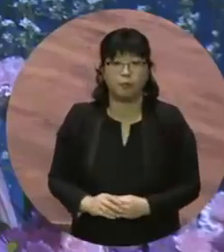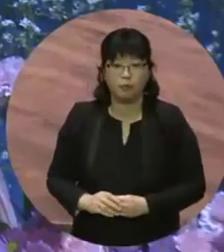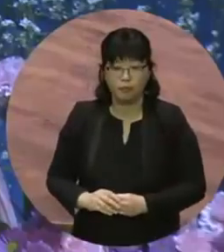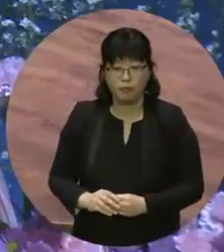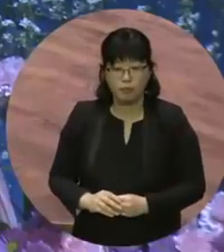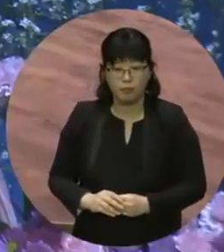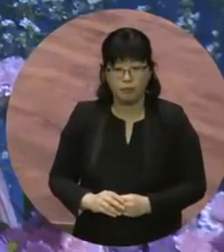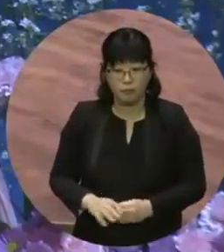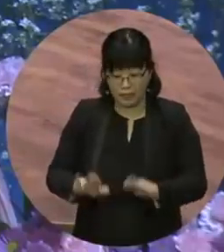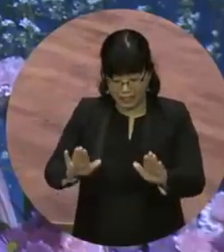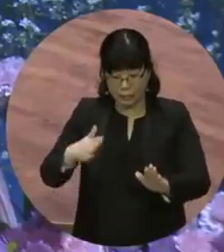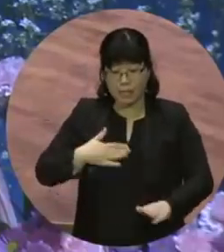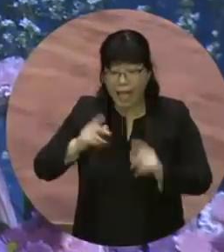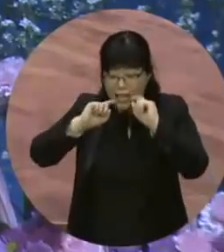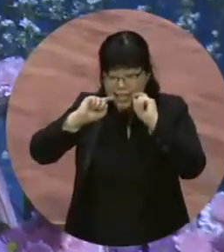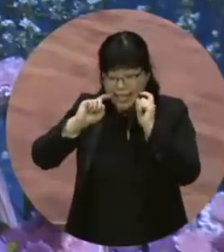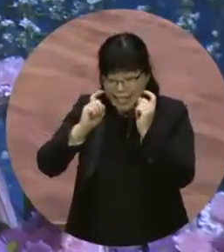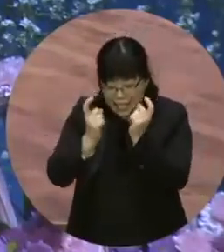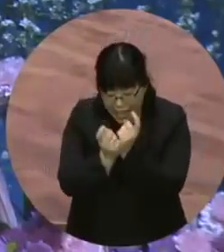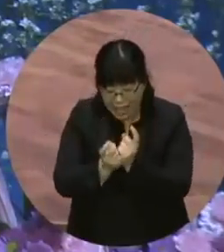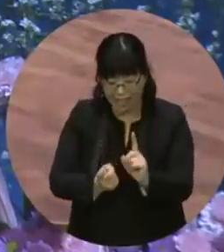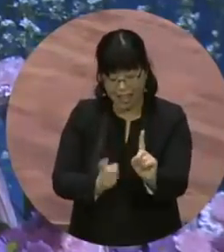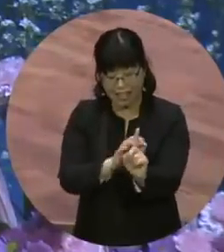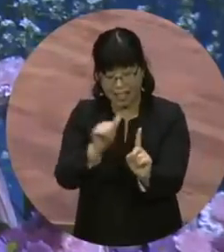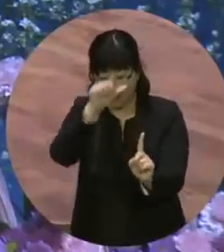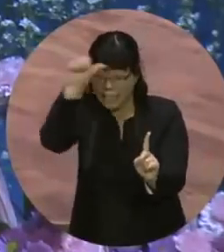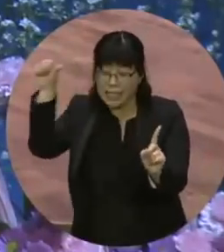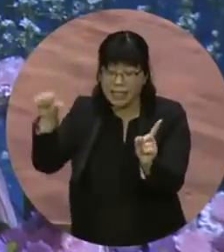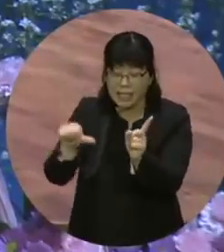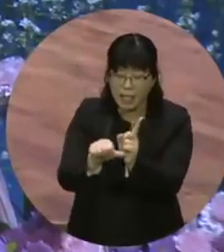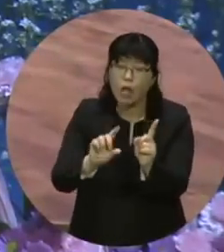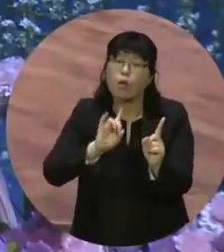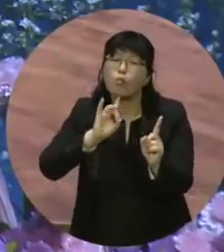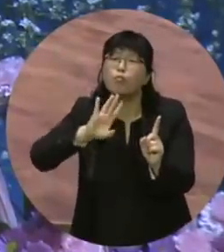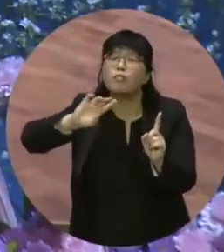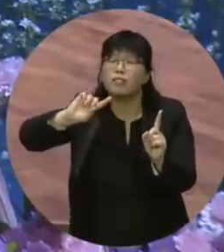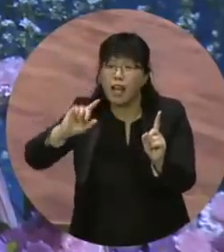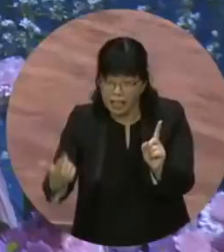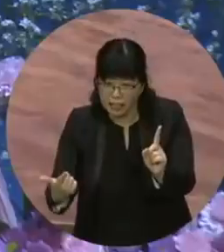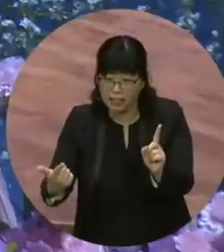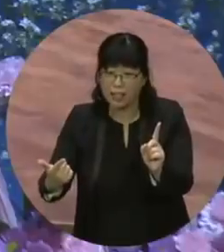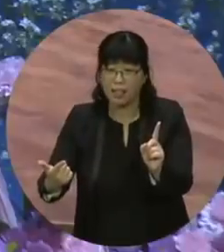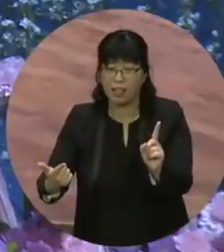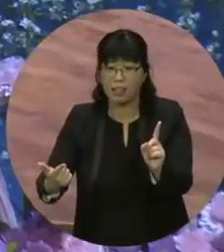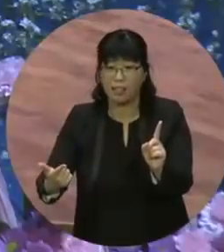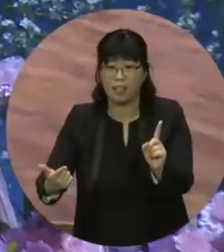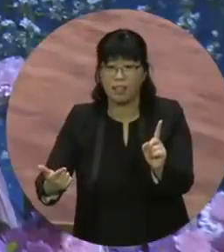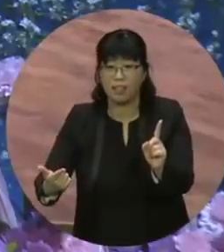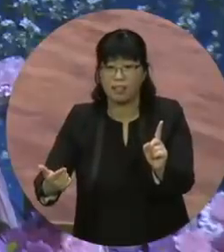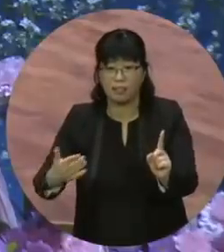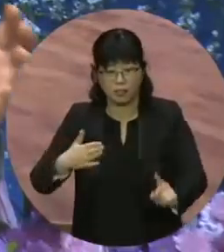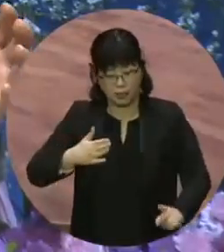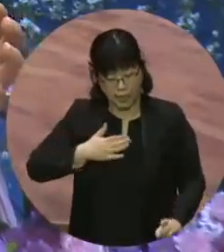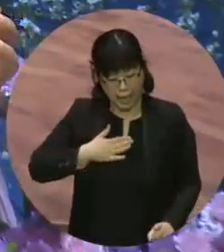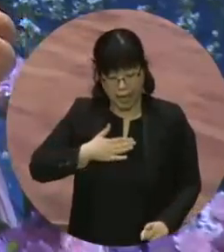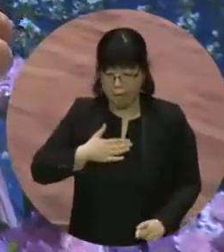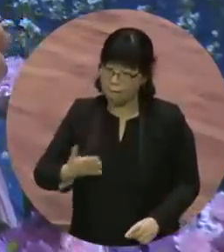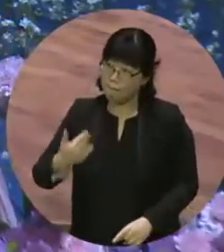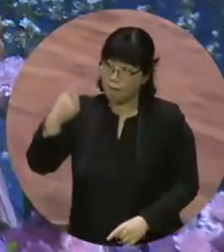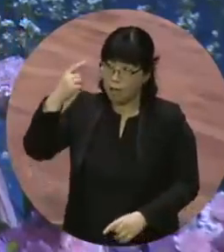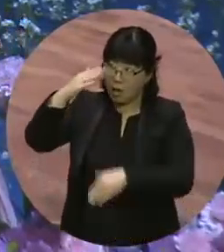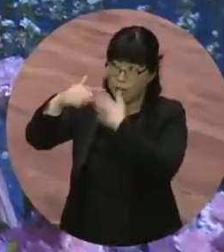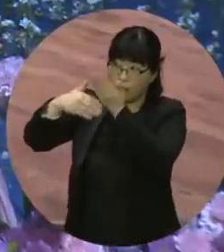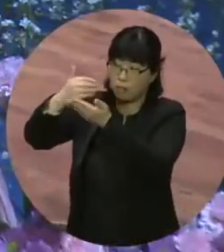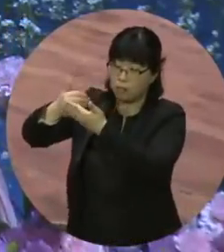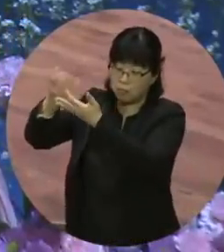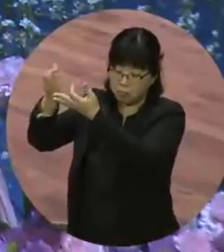보장하고 계신가라는 말씀이에요. 지금 여러분뿐만에 여러분이 하나님 앞에서 생각과 마음을 열고